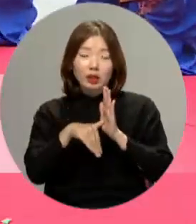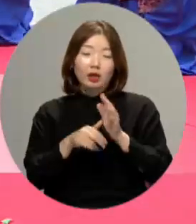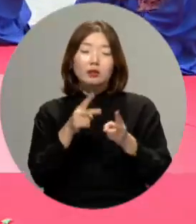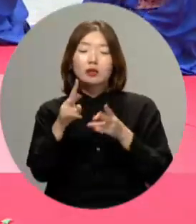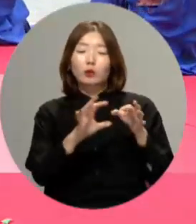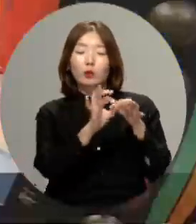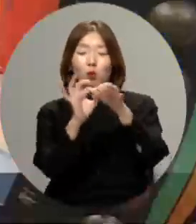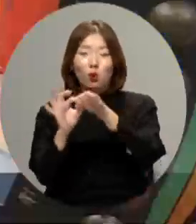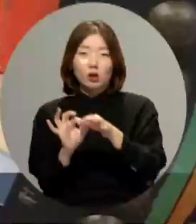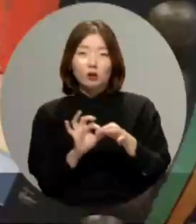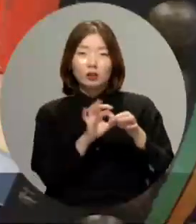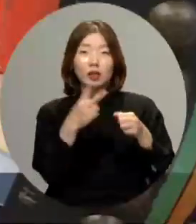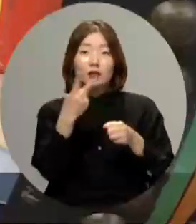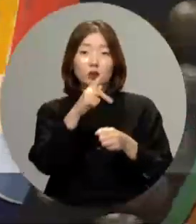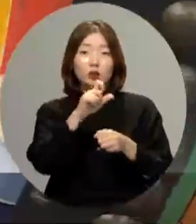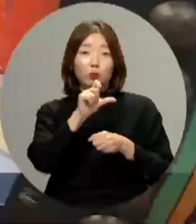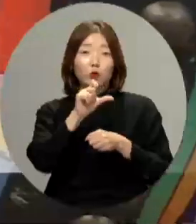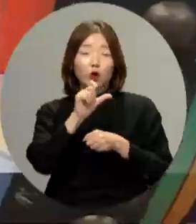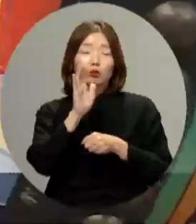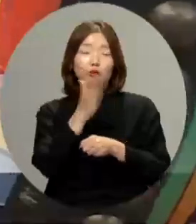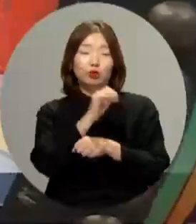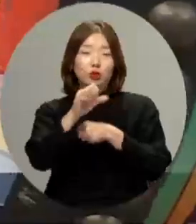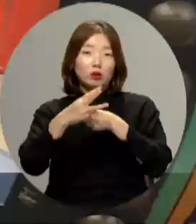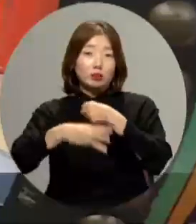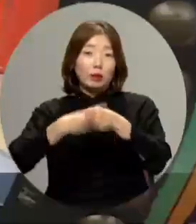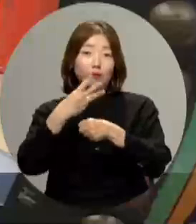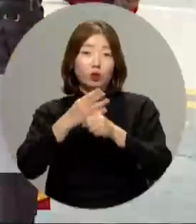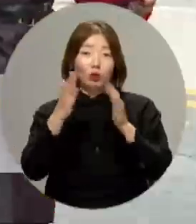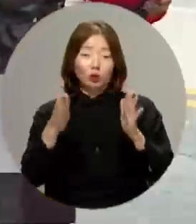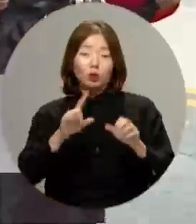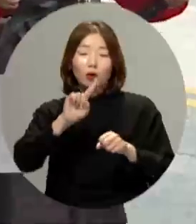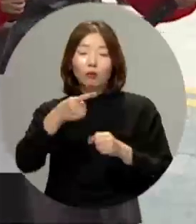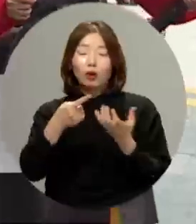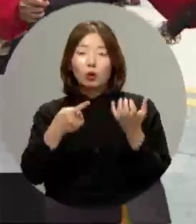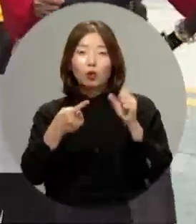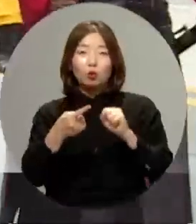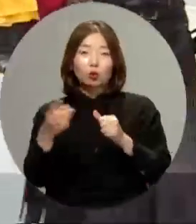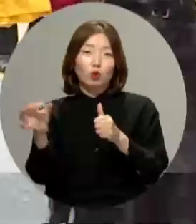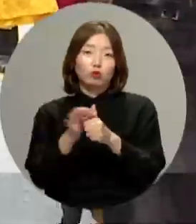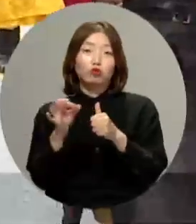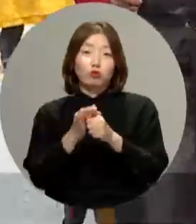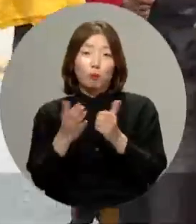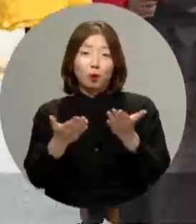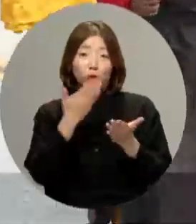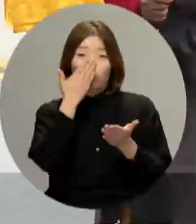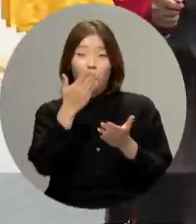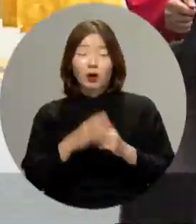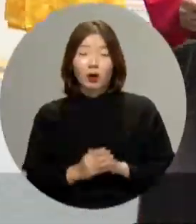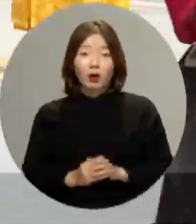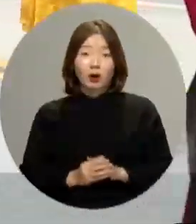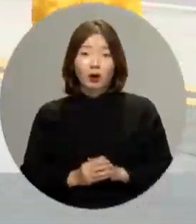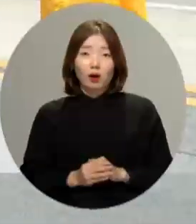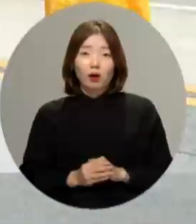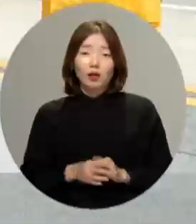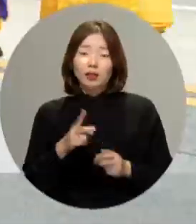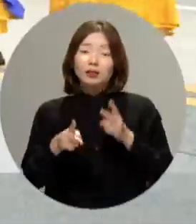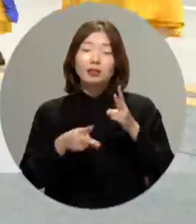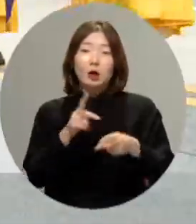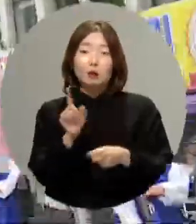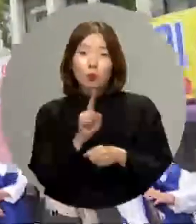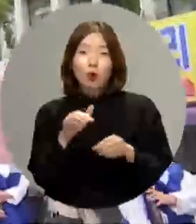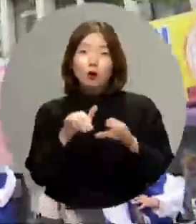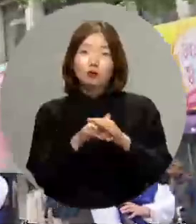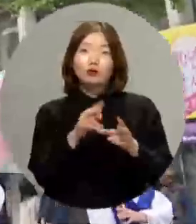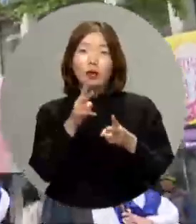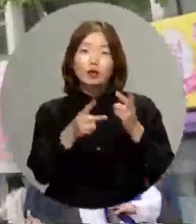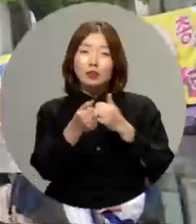문화산업과 관련해 2025년부터 3년 동안 최대 100억 원의 국비를 지원받게 된다고 밝혔습니다. 예비사업으로는